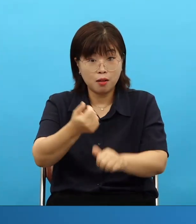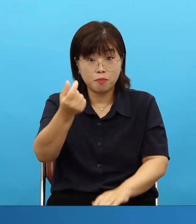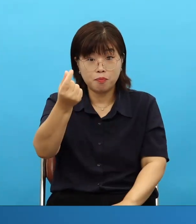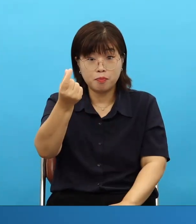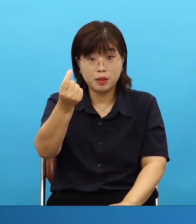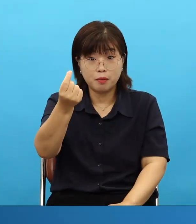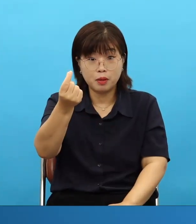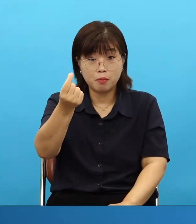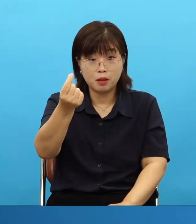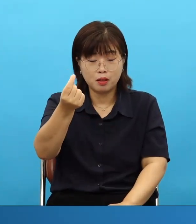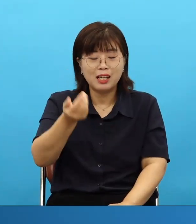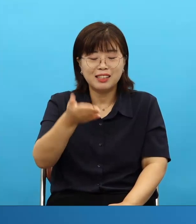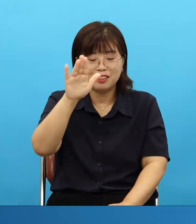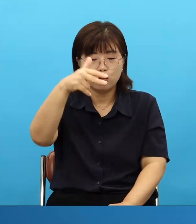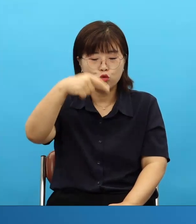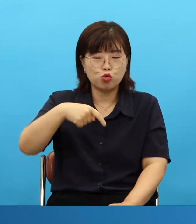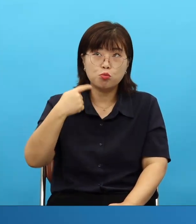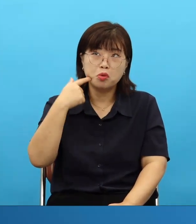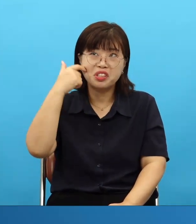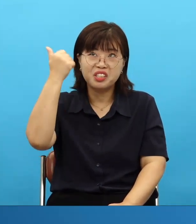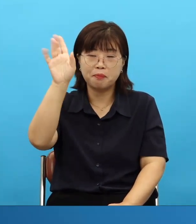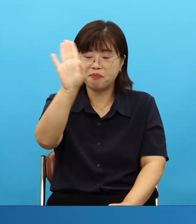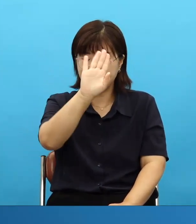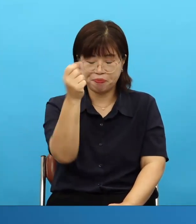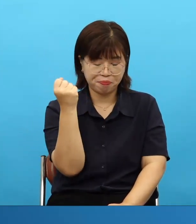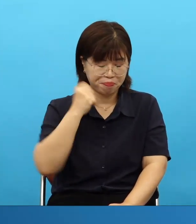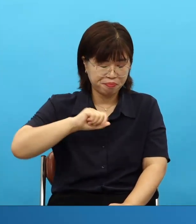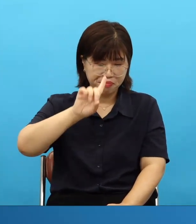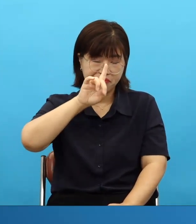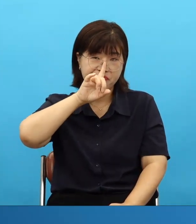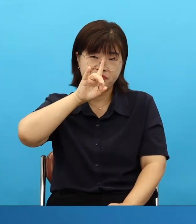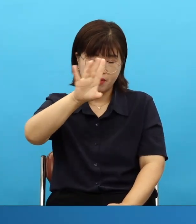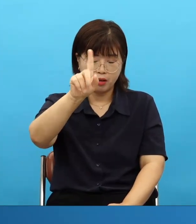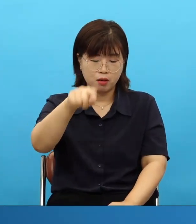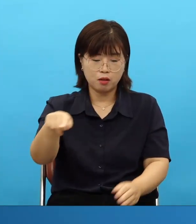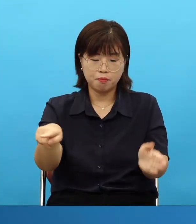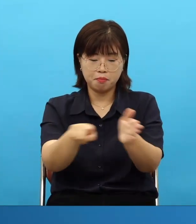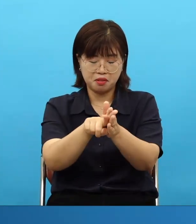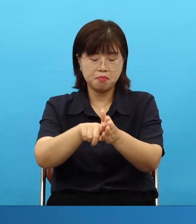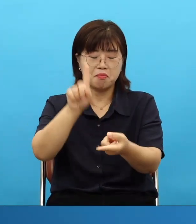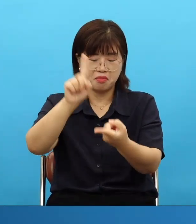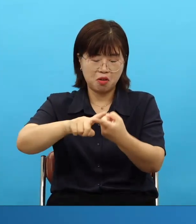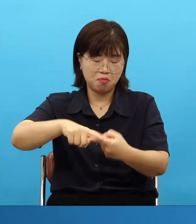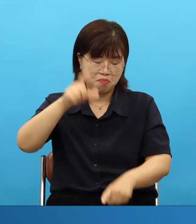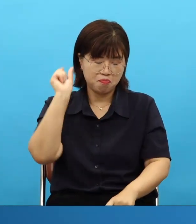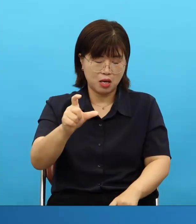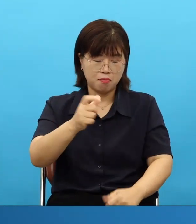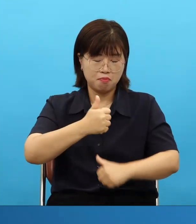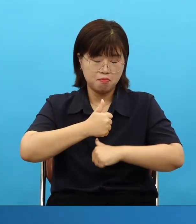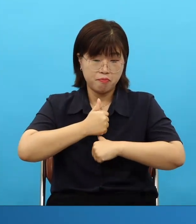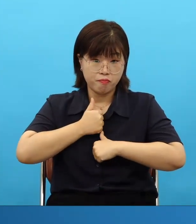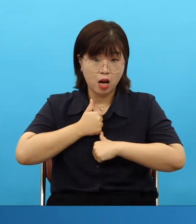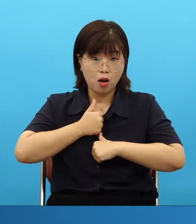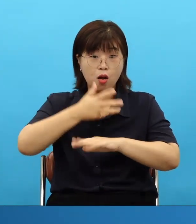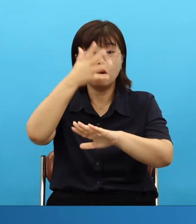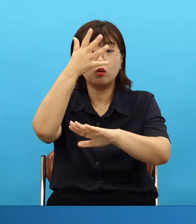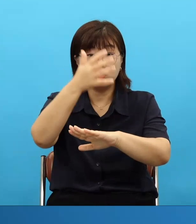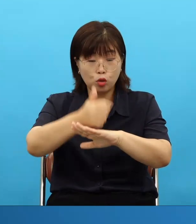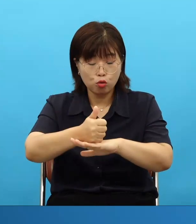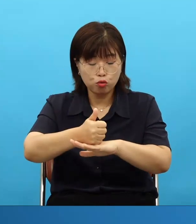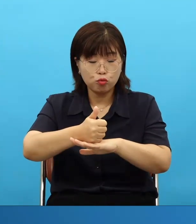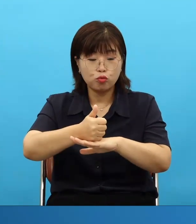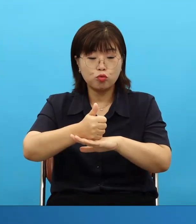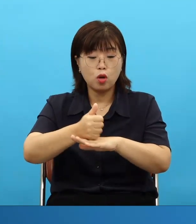하는 교회로 뒤바뀐 겁니다. But after that, we see that the churches of Korea became churches that were carrying out world 그래 evangelization. 해방이 돼